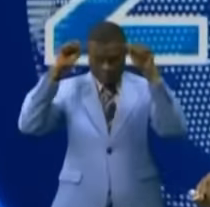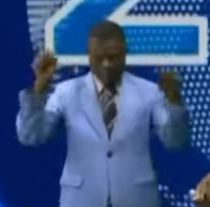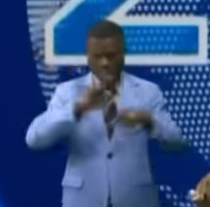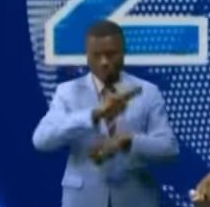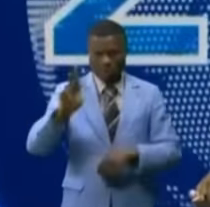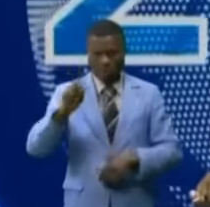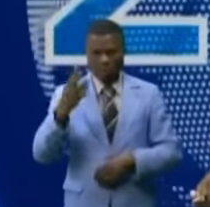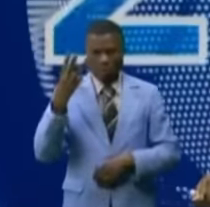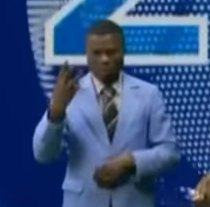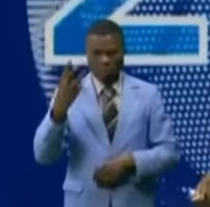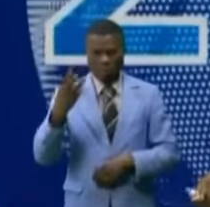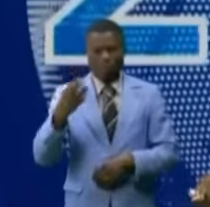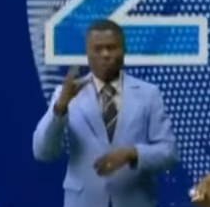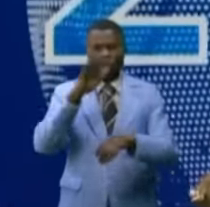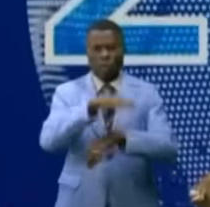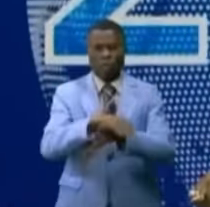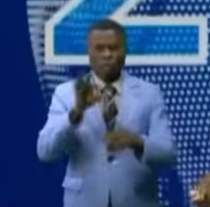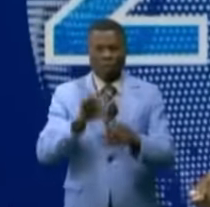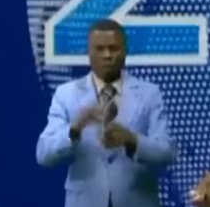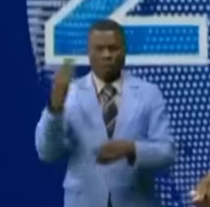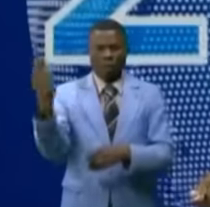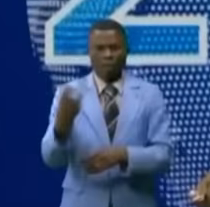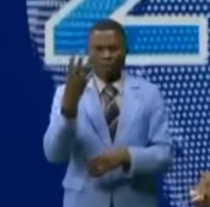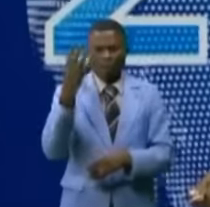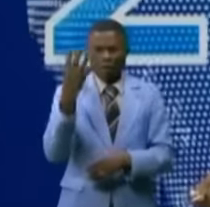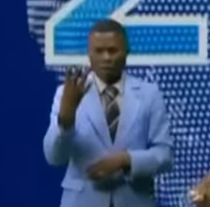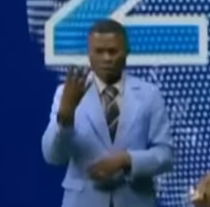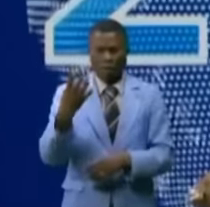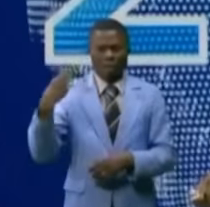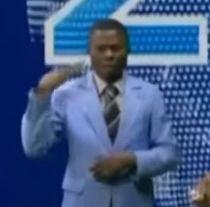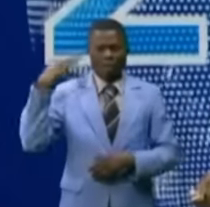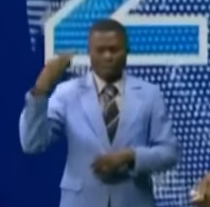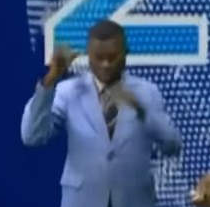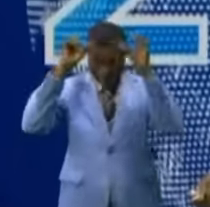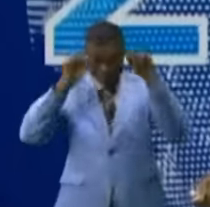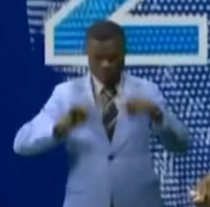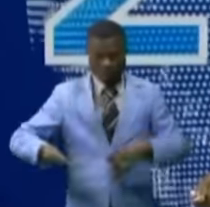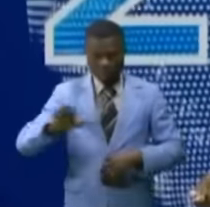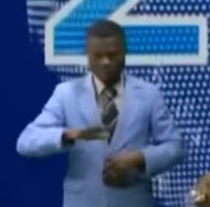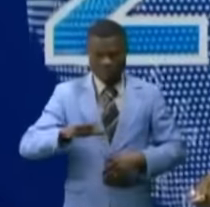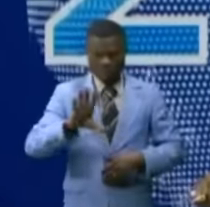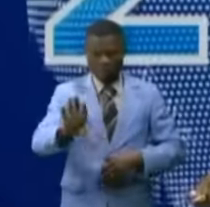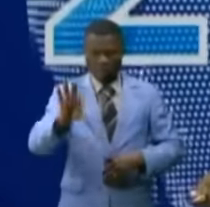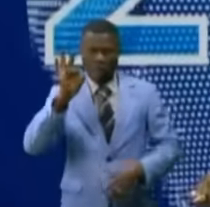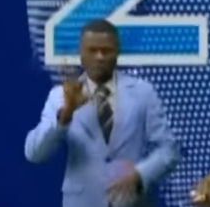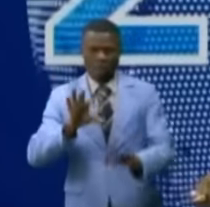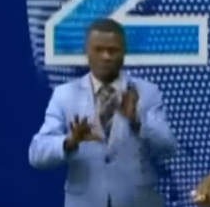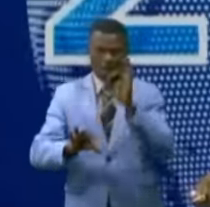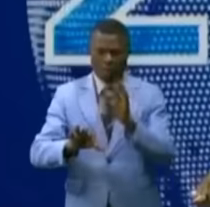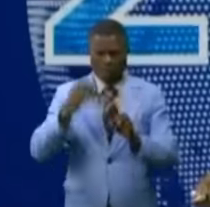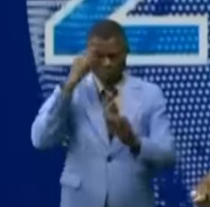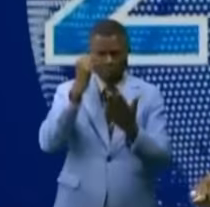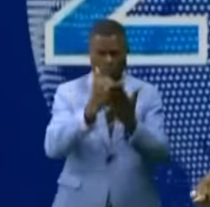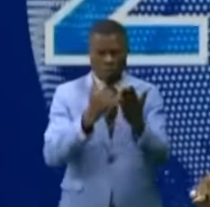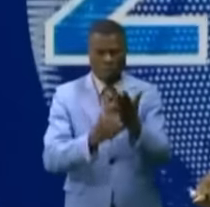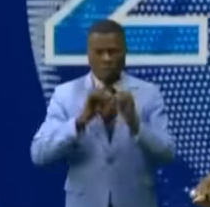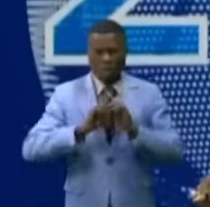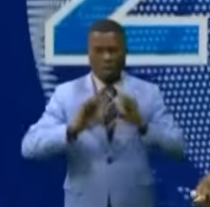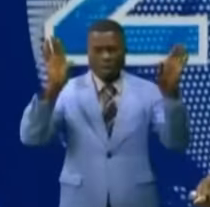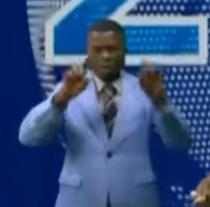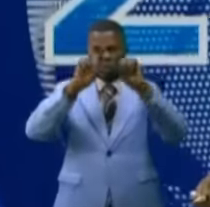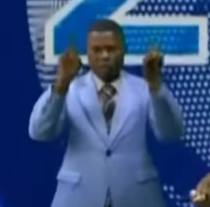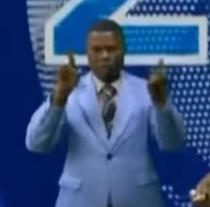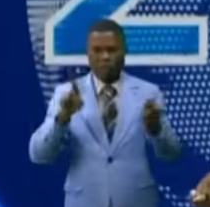cours de la soirée électorale, les 24 candidats présidents de la République ont été tirés au sort pour l'enregistrement des émissions